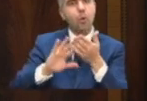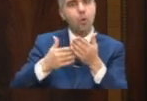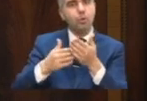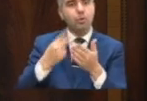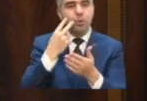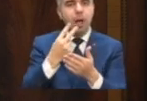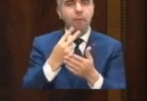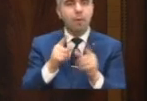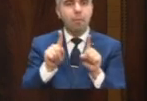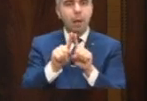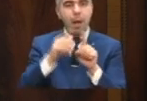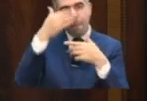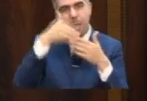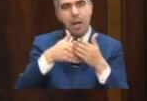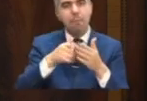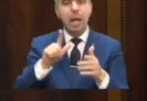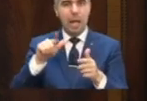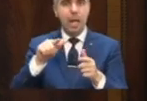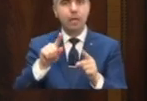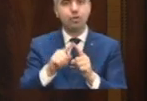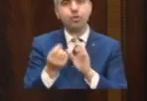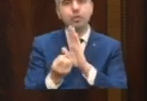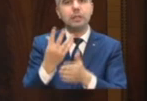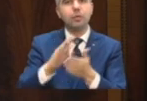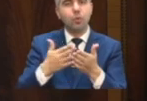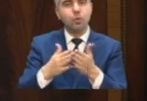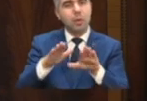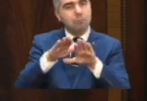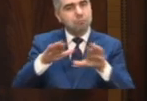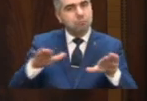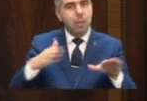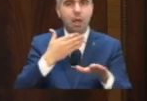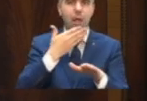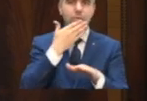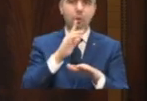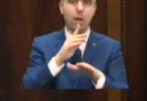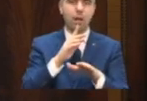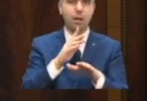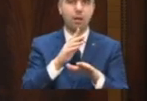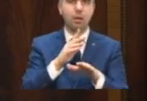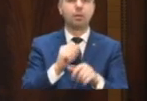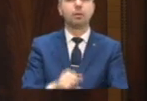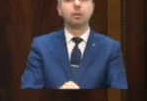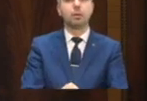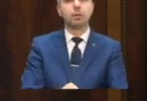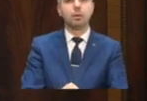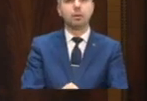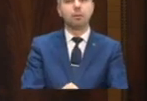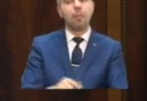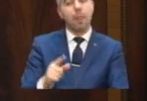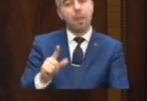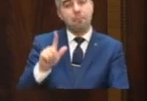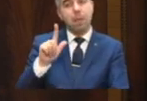كتميز المملكة. طبعا الاستقرار، طبعا يعني يمكن